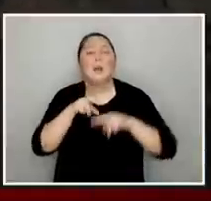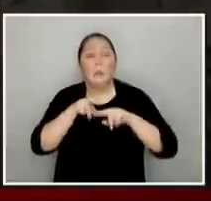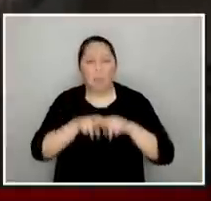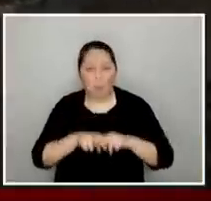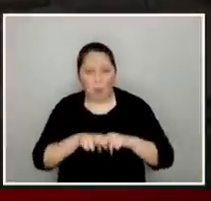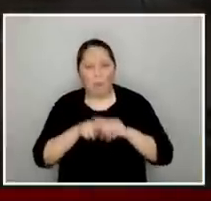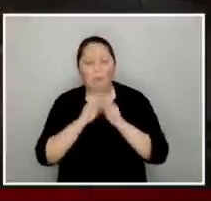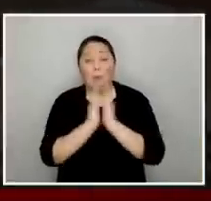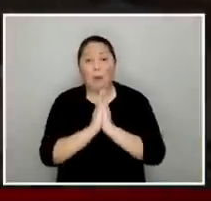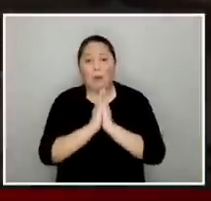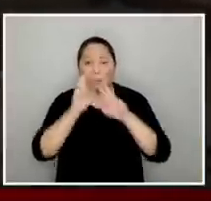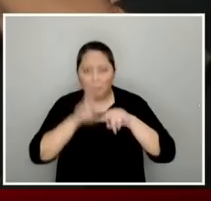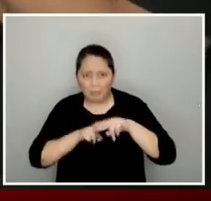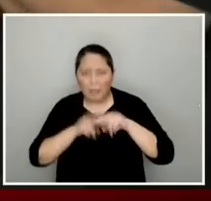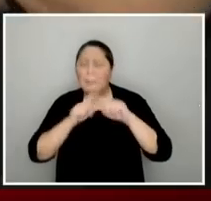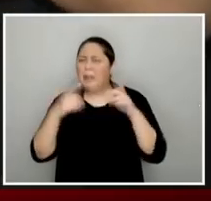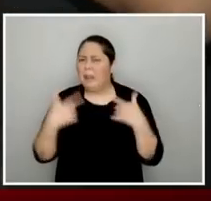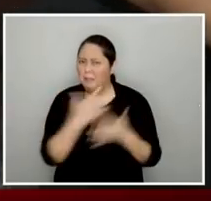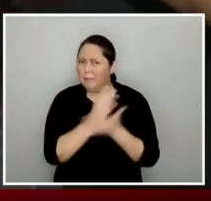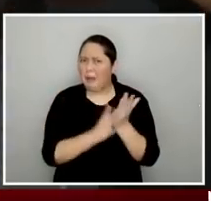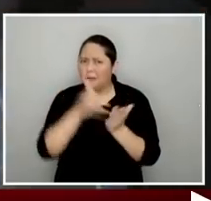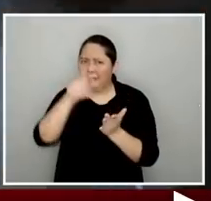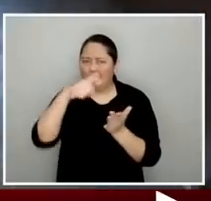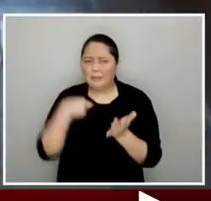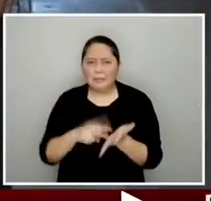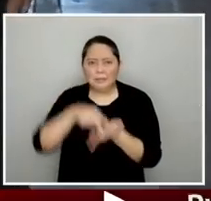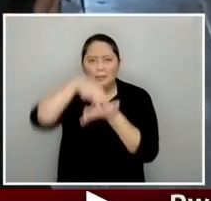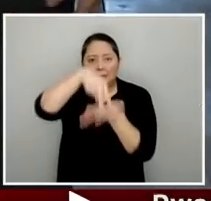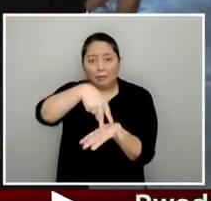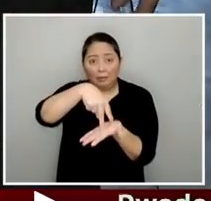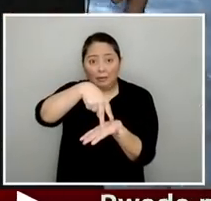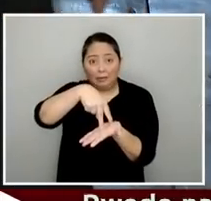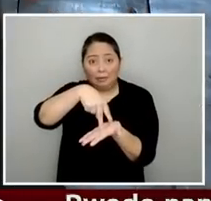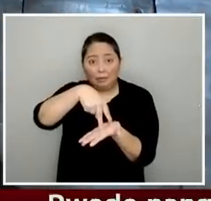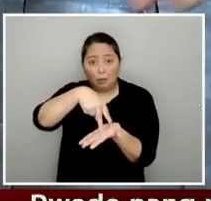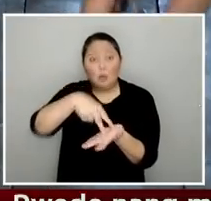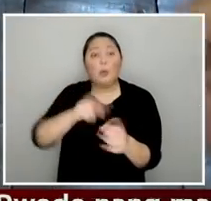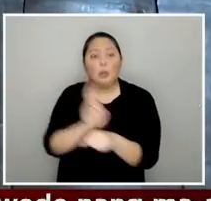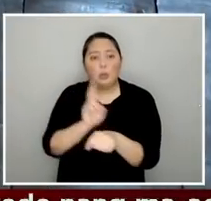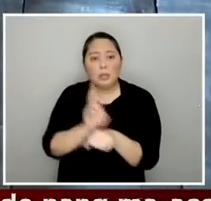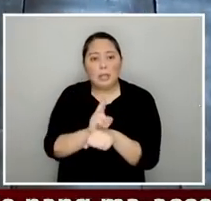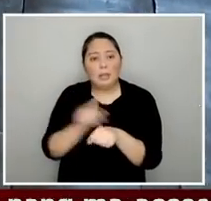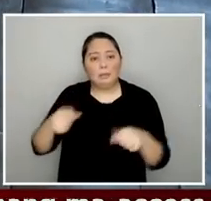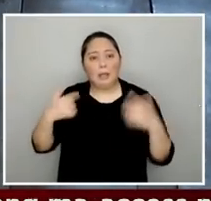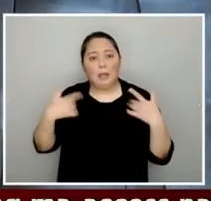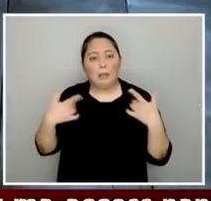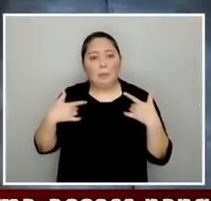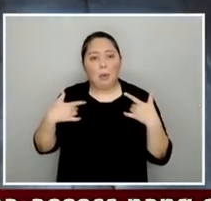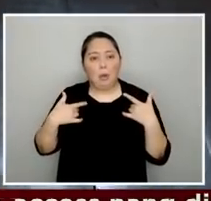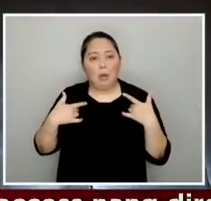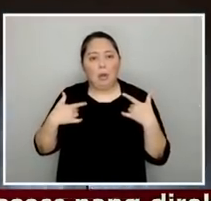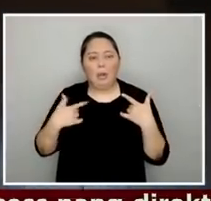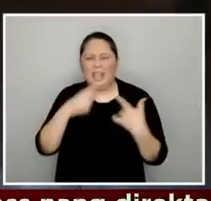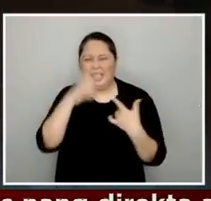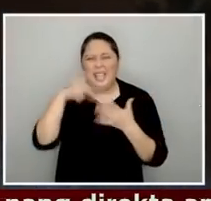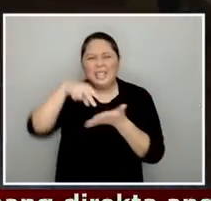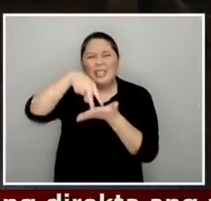prayer na we have to stand up. And then with the help of the misericordia to sustain our